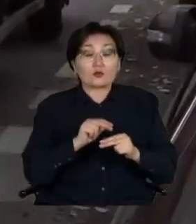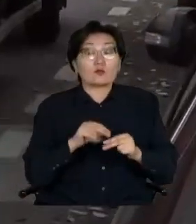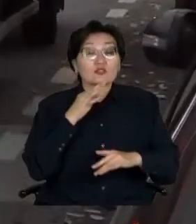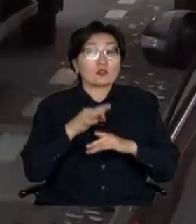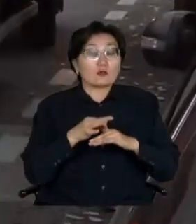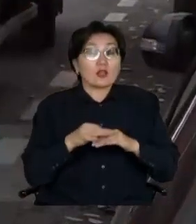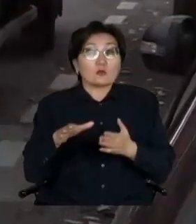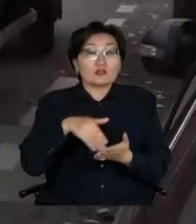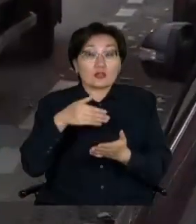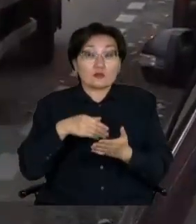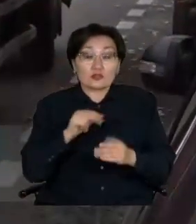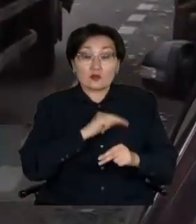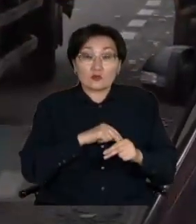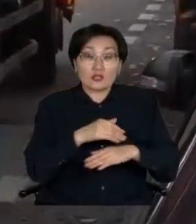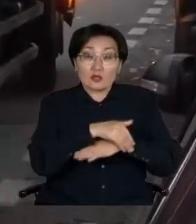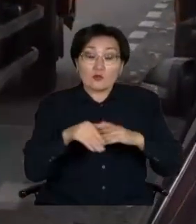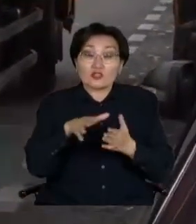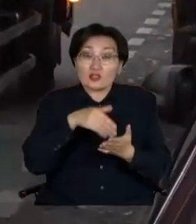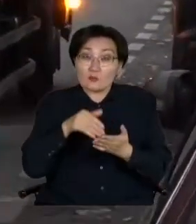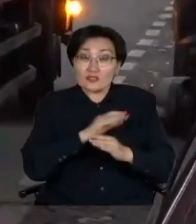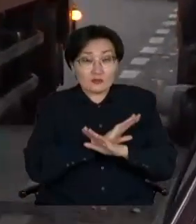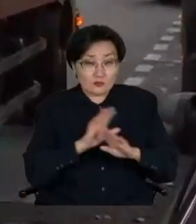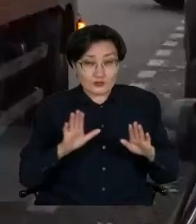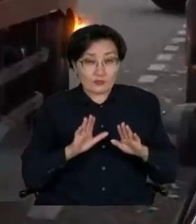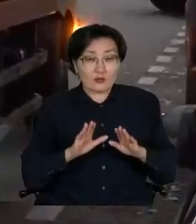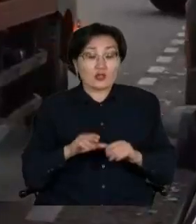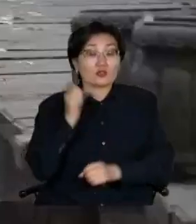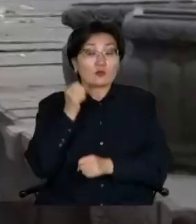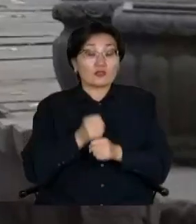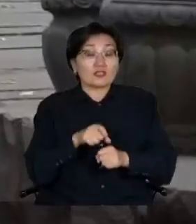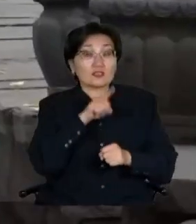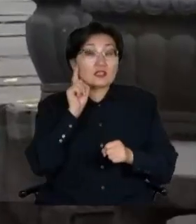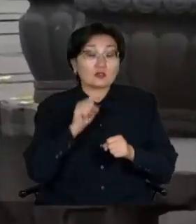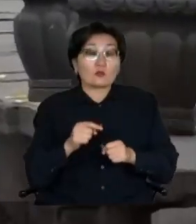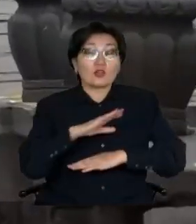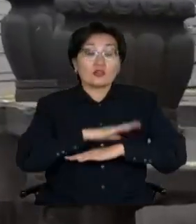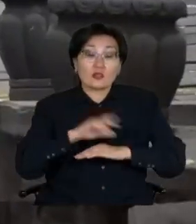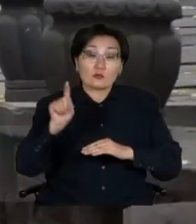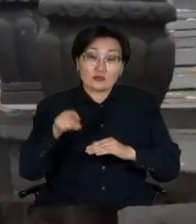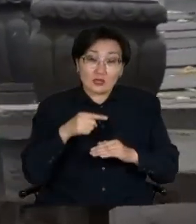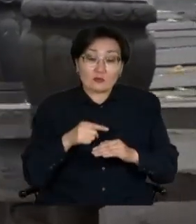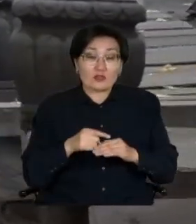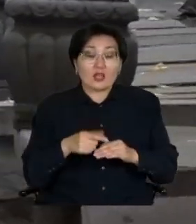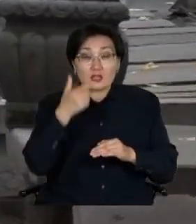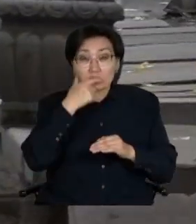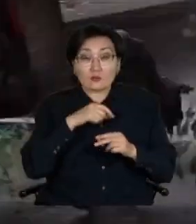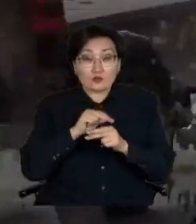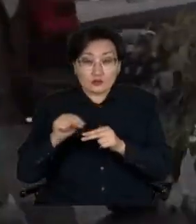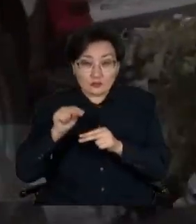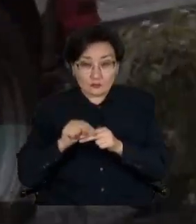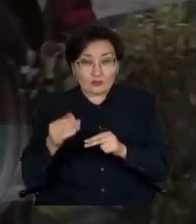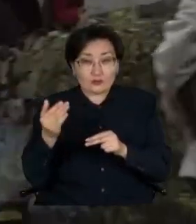Қызығы аула сыпырушының жұмысы көше жинастырумен ғана шектелмейді. Қызметкерлер жастарды тәртіпке шақырумен жинақылыққа тәрбиелеуді де